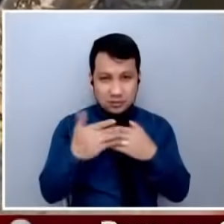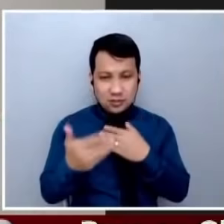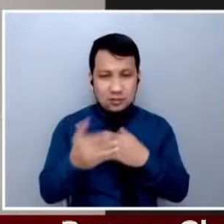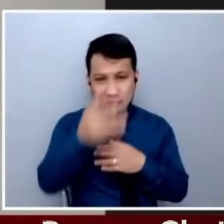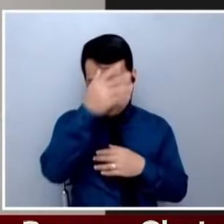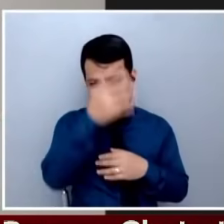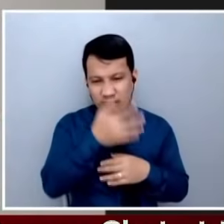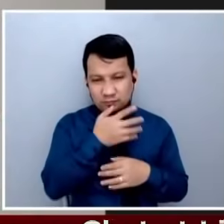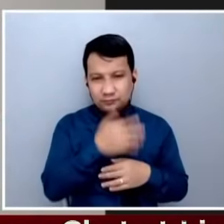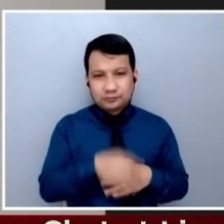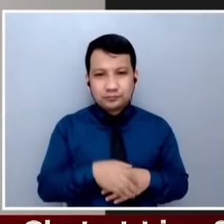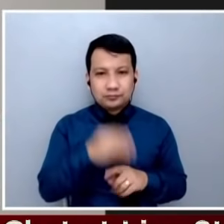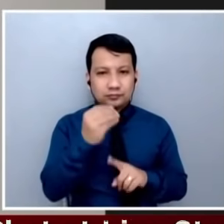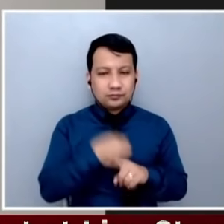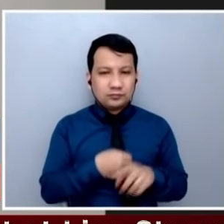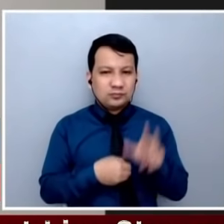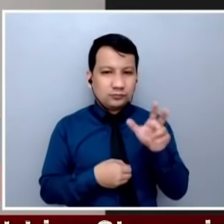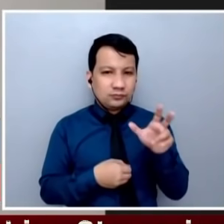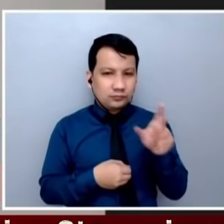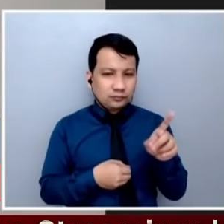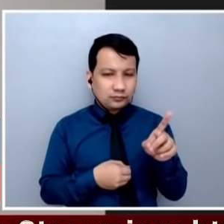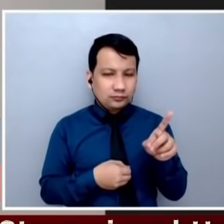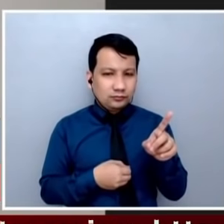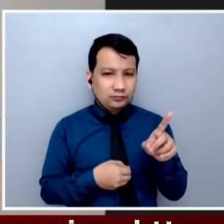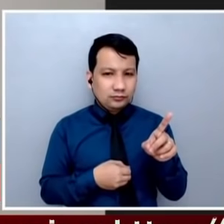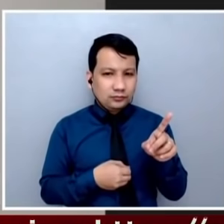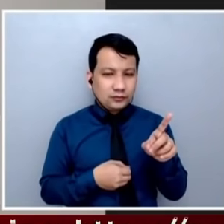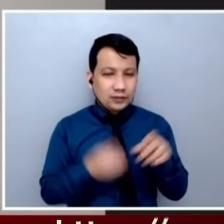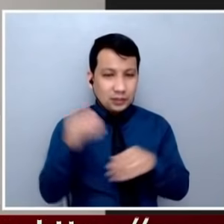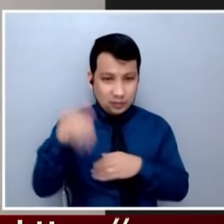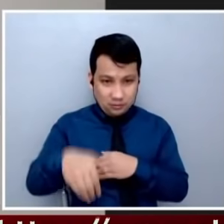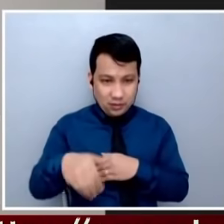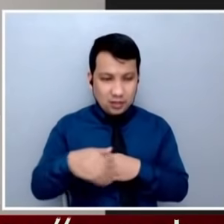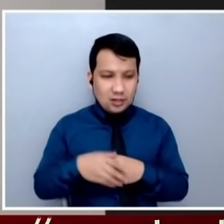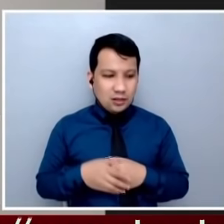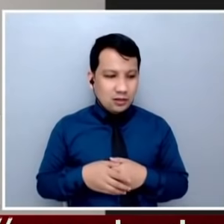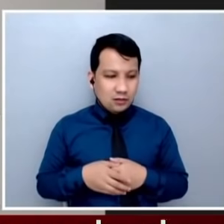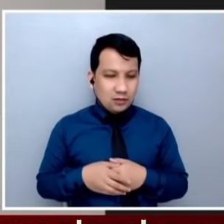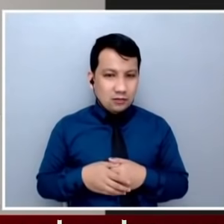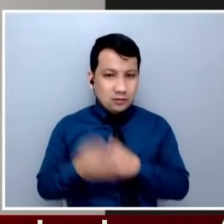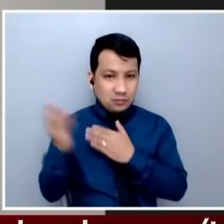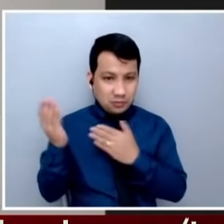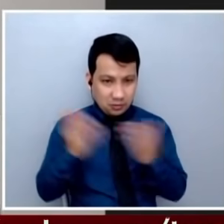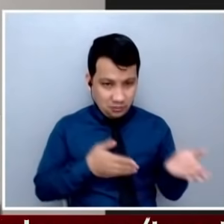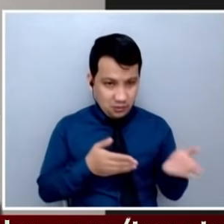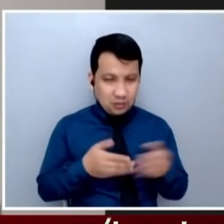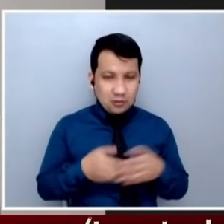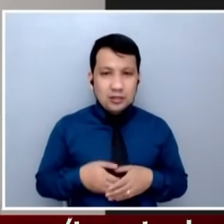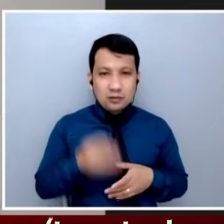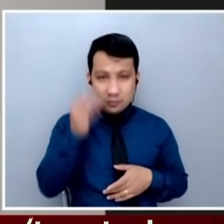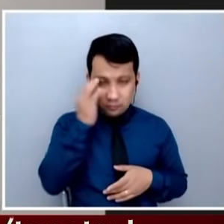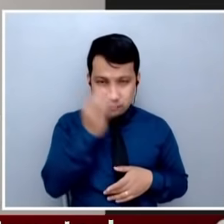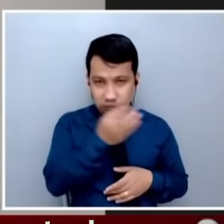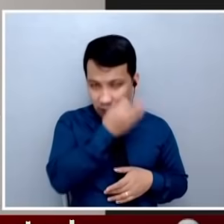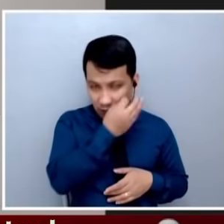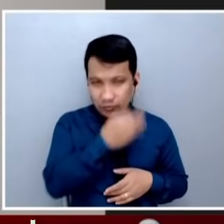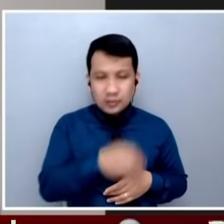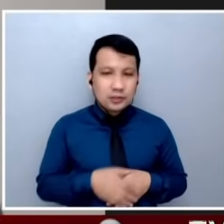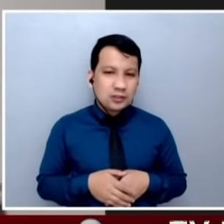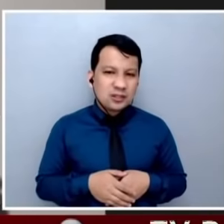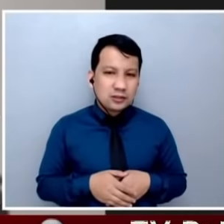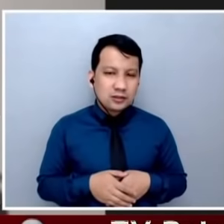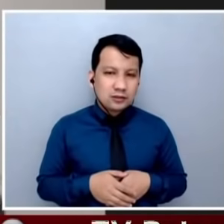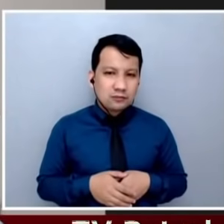magulang. October 31 pa lang po ng gabi, dinadala na po namin mga flowers, mga gel